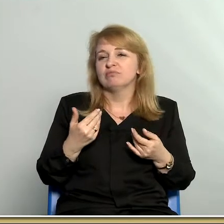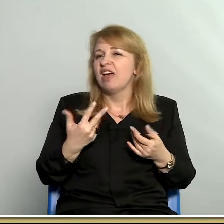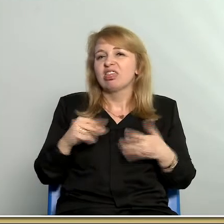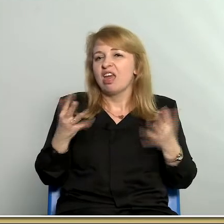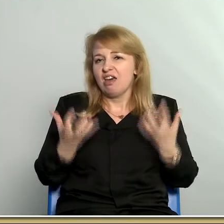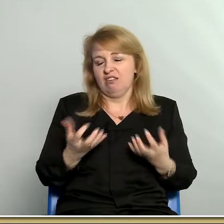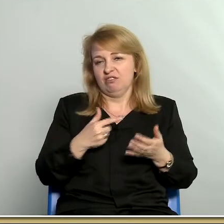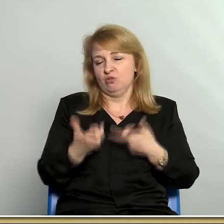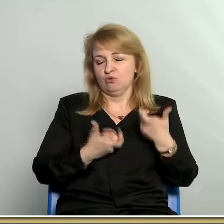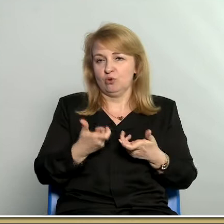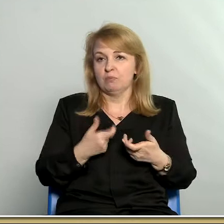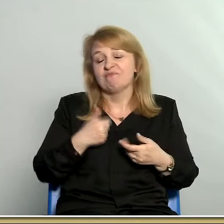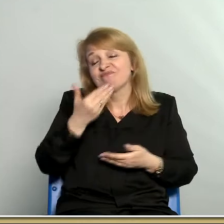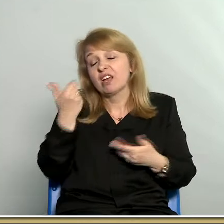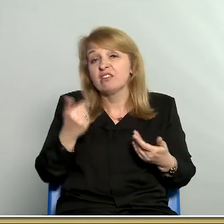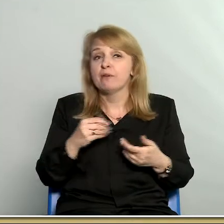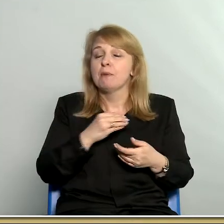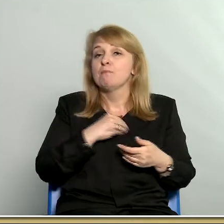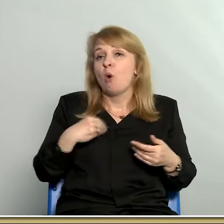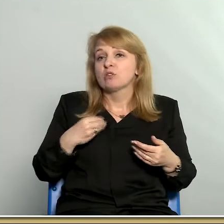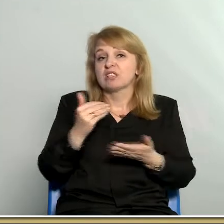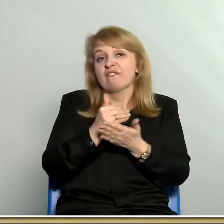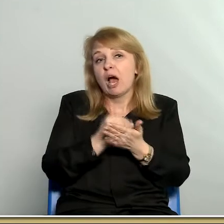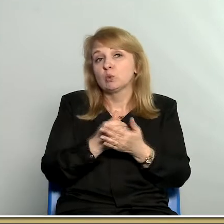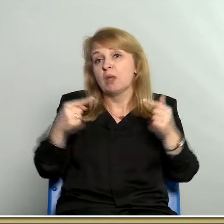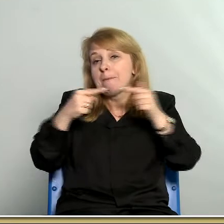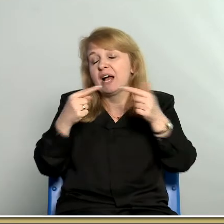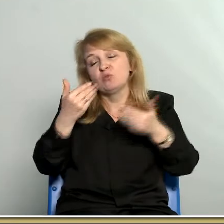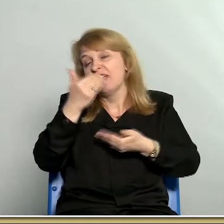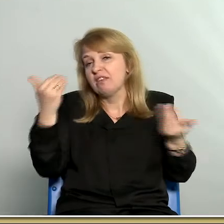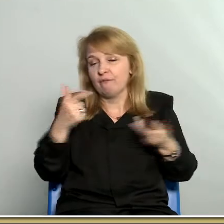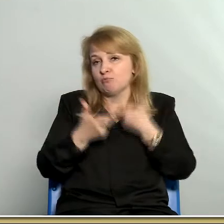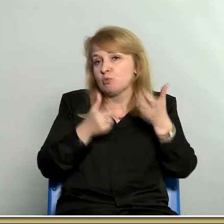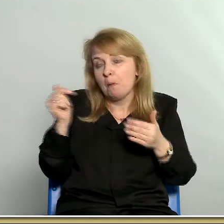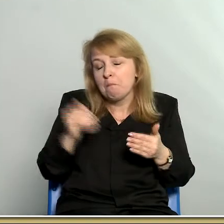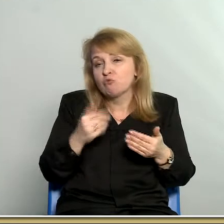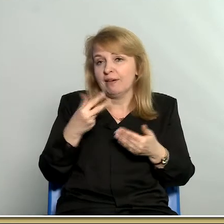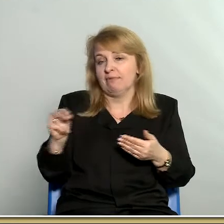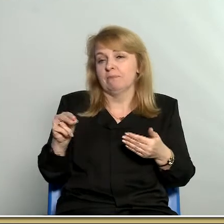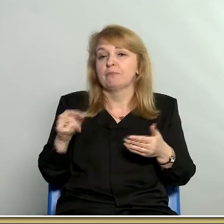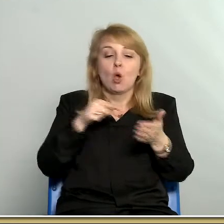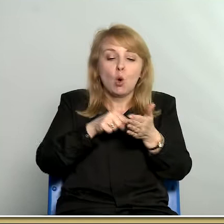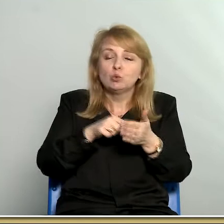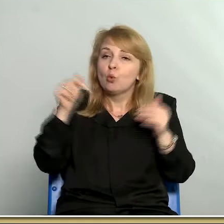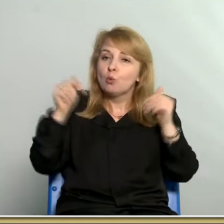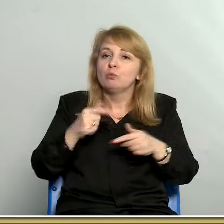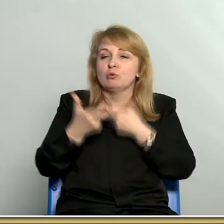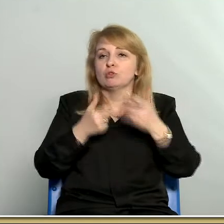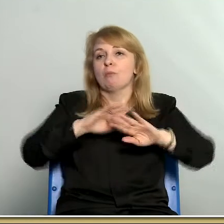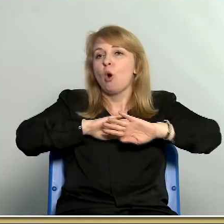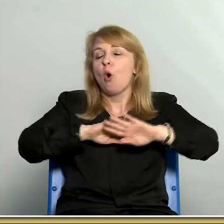wiem, na ile to się uda zrobić w warunkach polskich. Wiem, że w tym obszarze będziemy stawiać na ochronę zdrowia